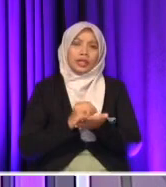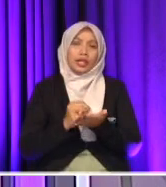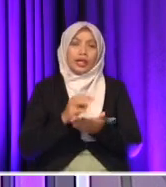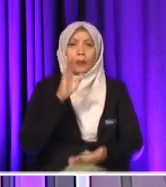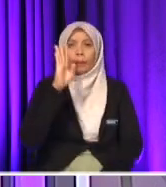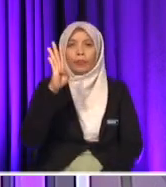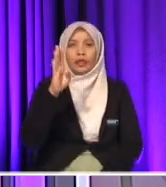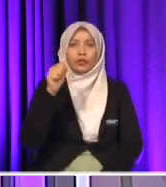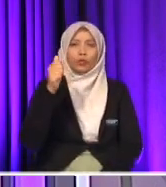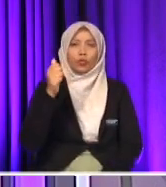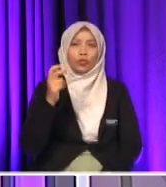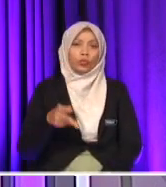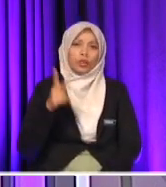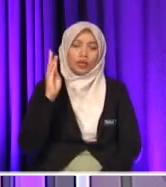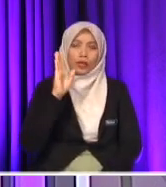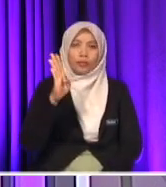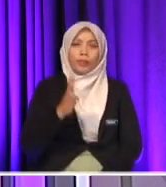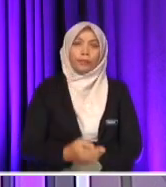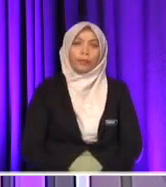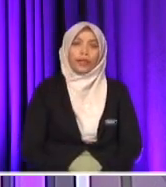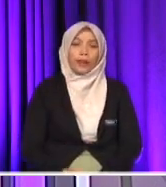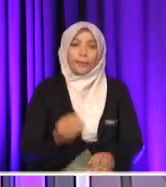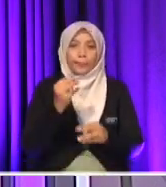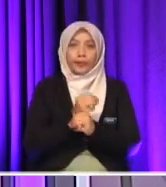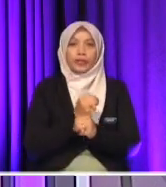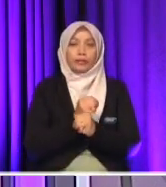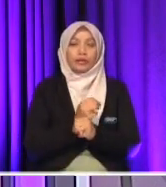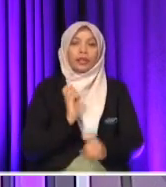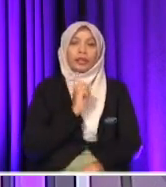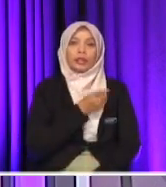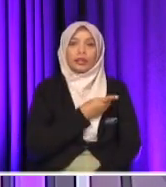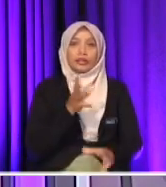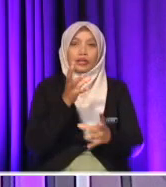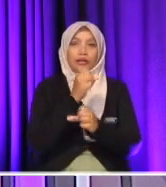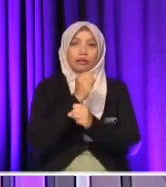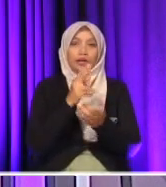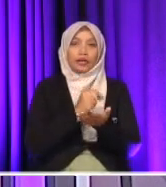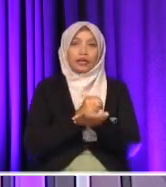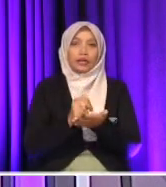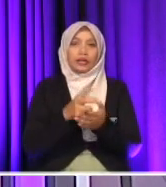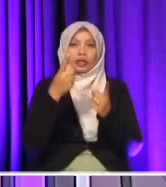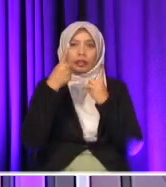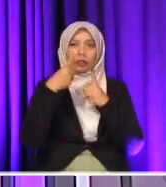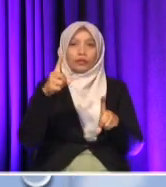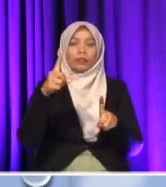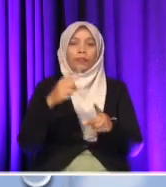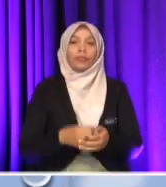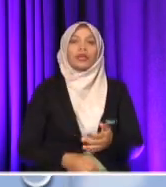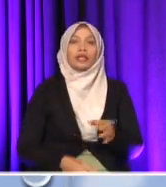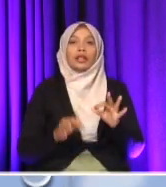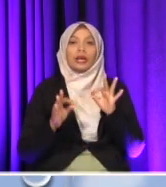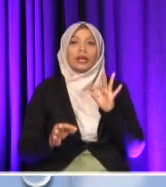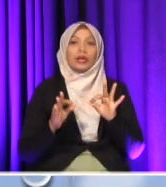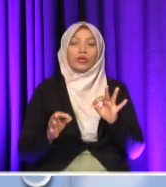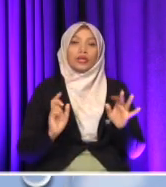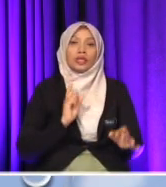kuasa 4 lah kan. Okey, yang ini adalah pico tadi. So matematik kita dapatkan nilai jawapan. Dan had terima ini kalau kita nak kira, tadi